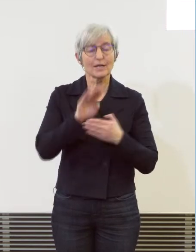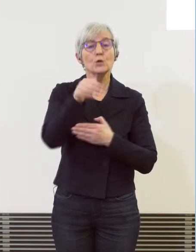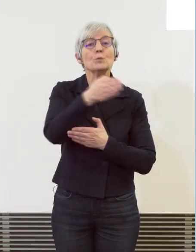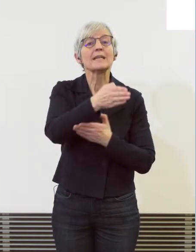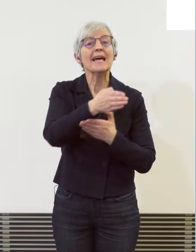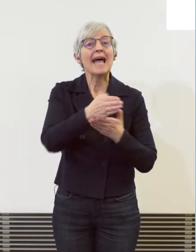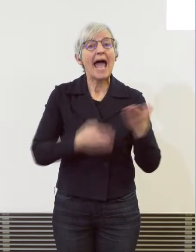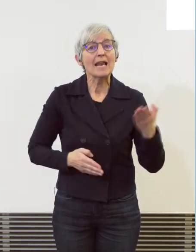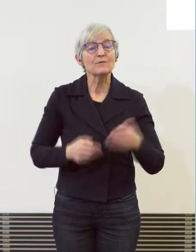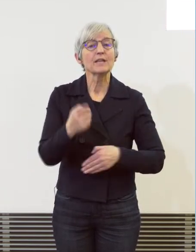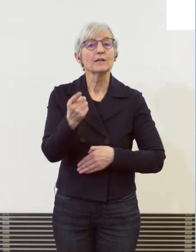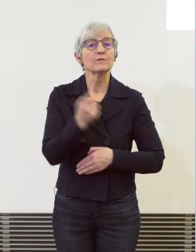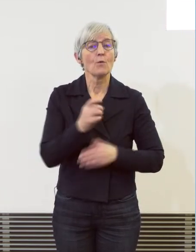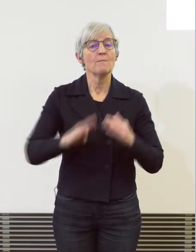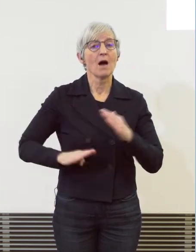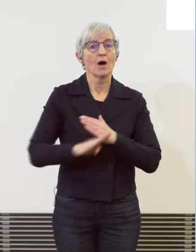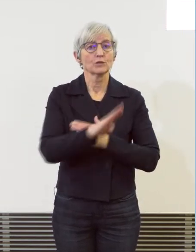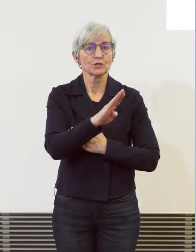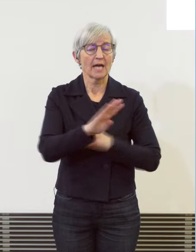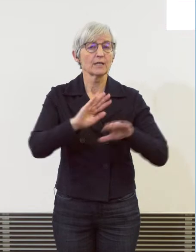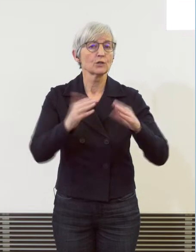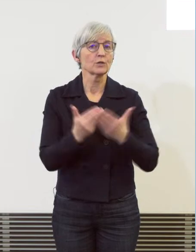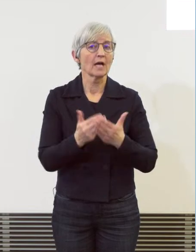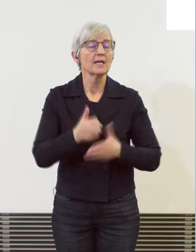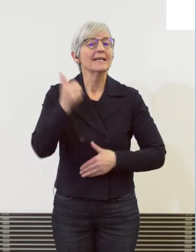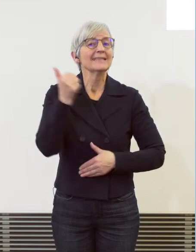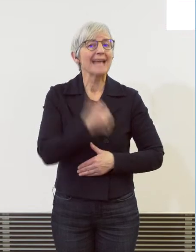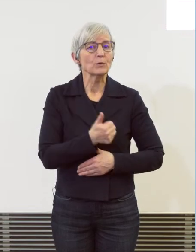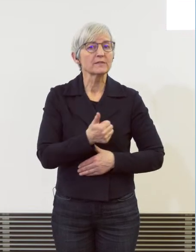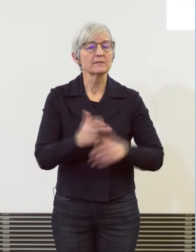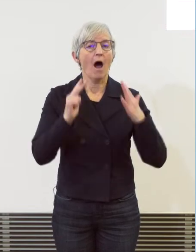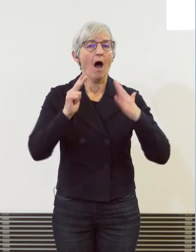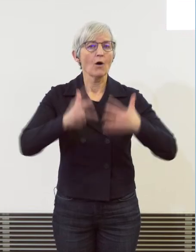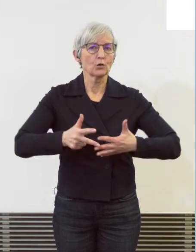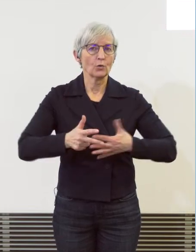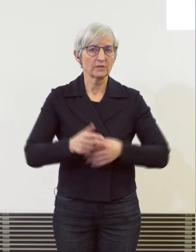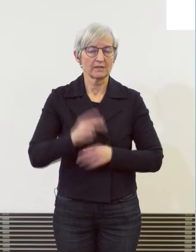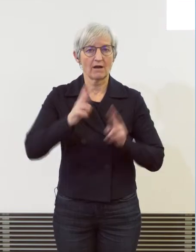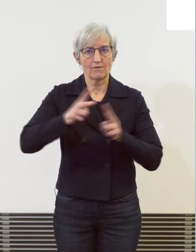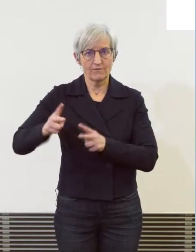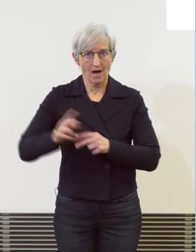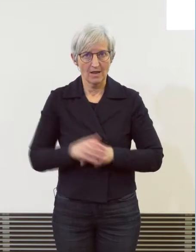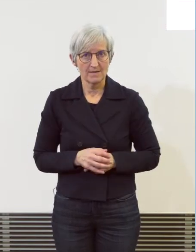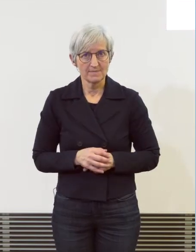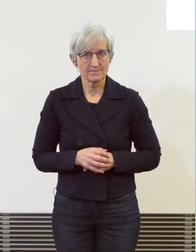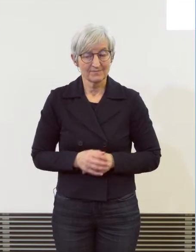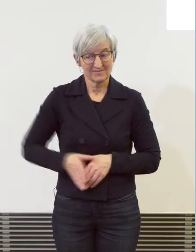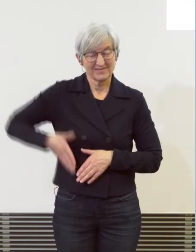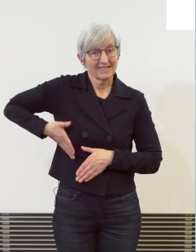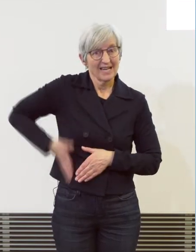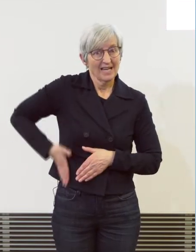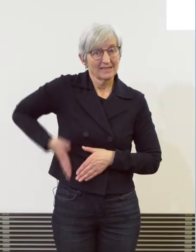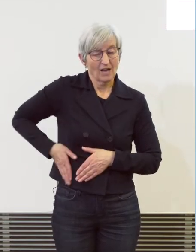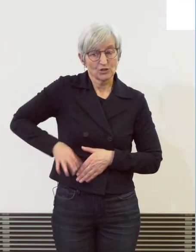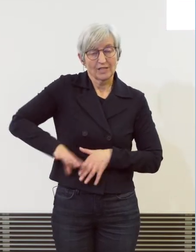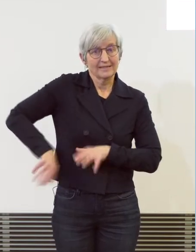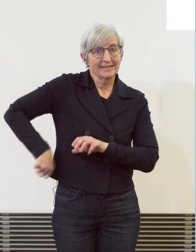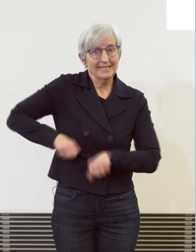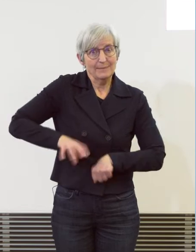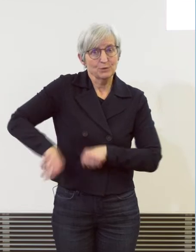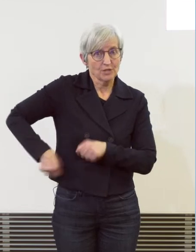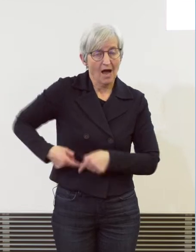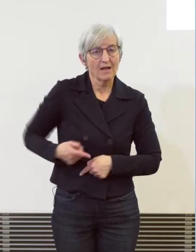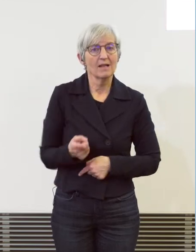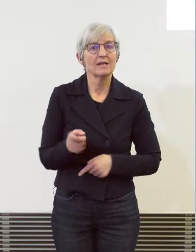Fällen. Der Anstieg beim Taschen Diebstahl ist mehrheitlich darauf zurückzuführen, dass im 2022